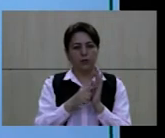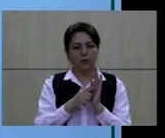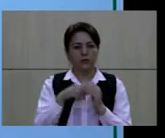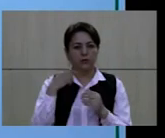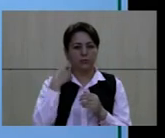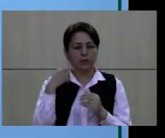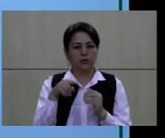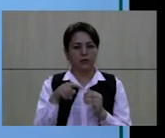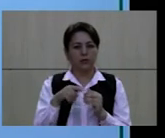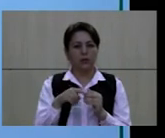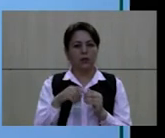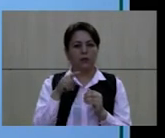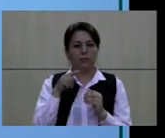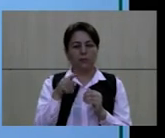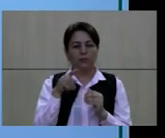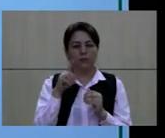227-betidagi